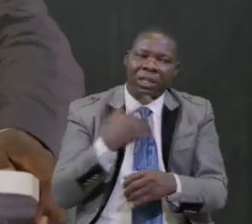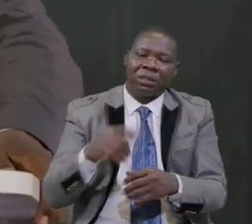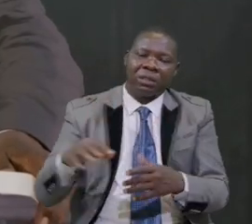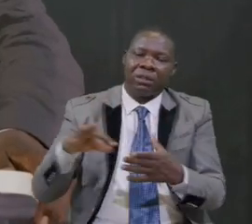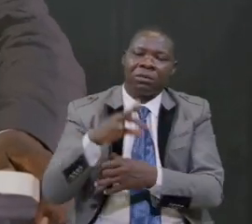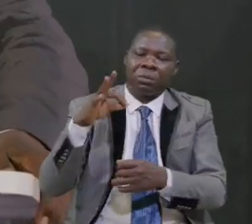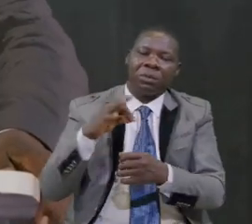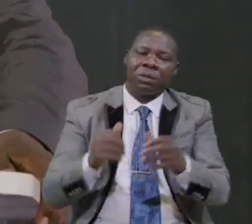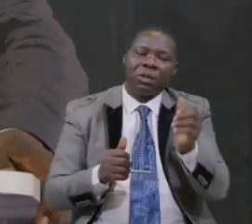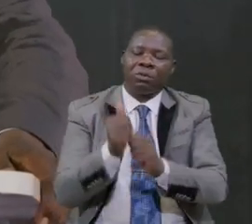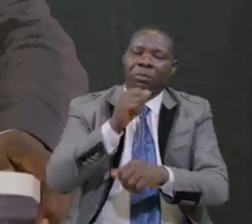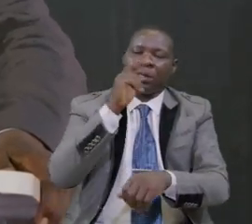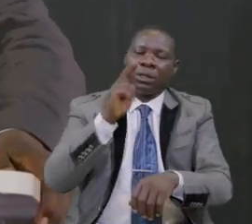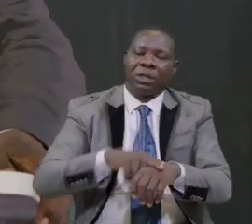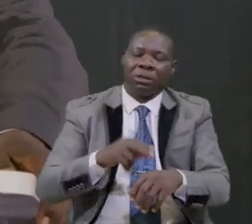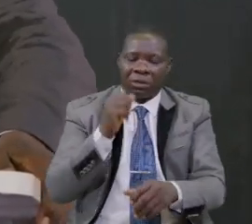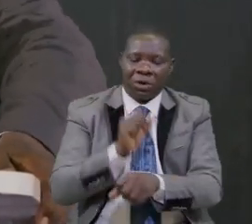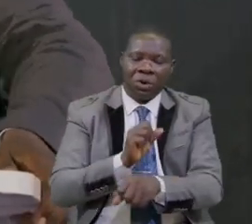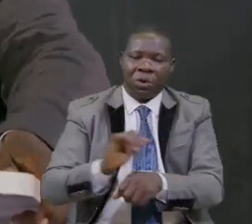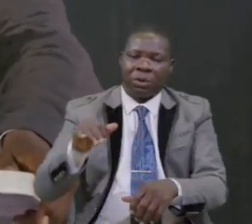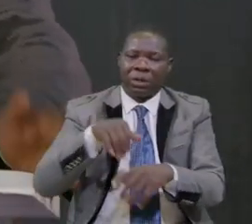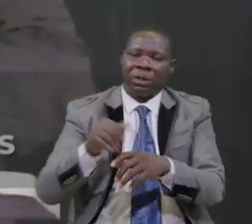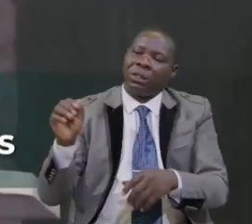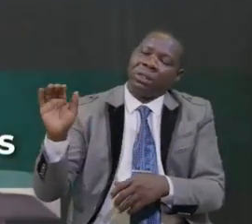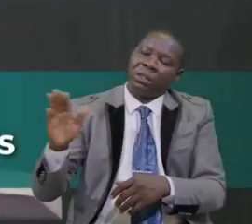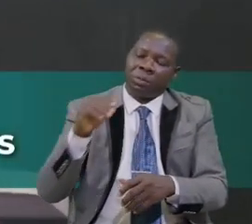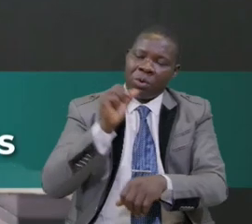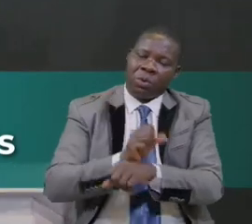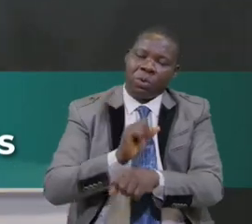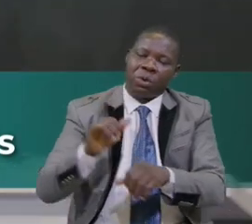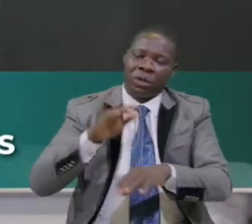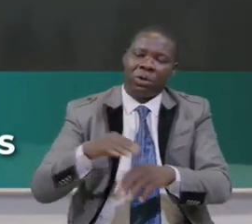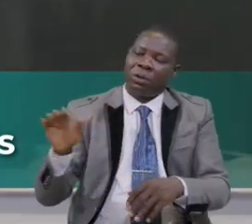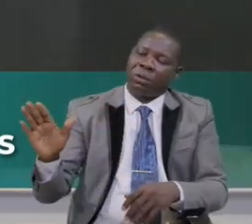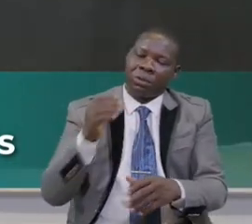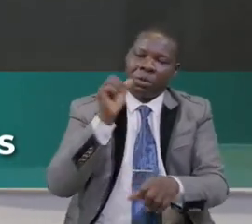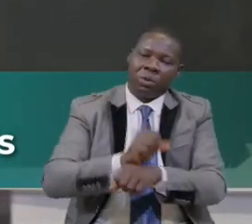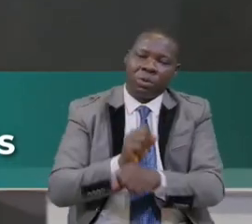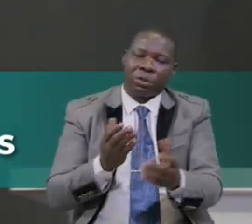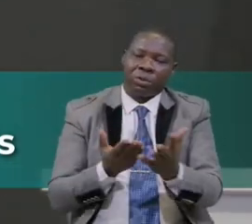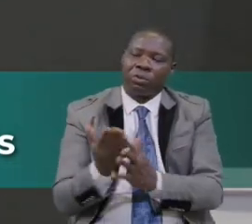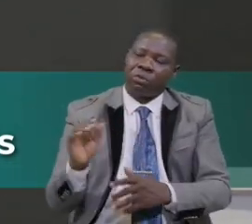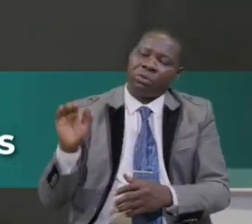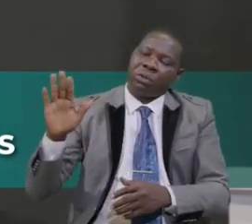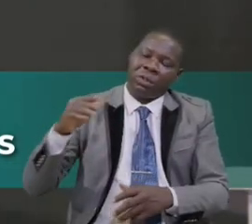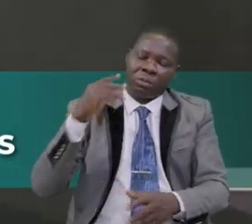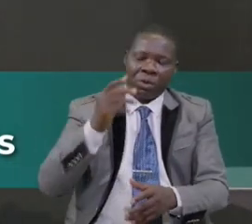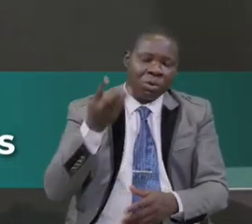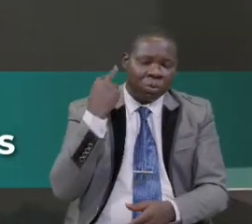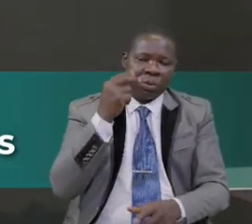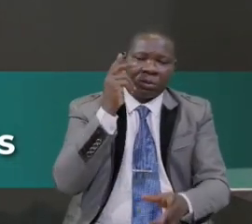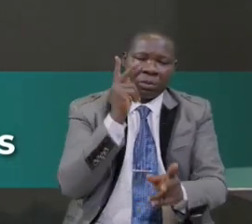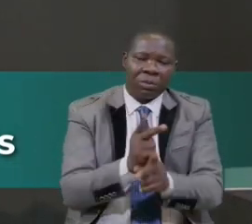Et l'esprit a agi de façon surnaturelle en lui. À travers lui, a été maintenu jusqu'à la